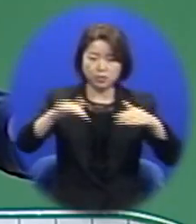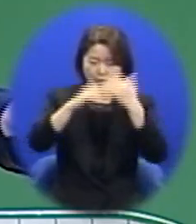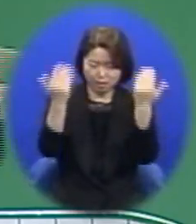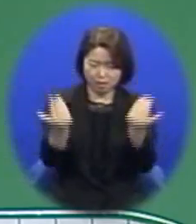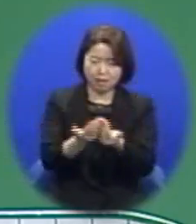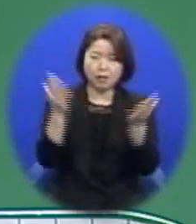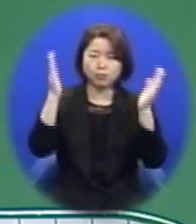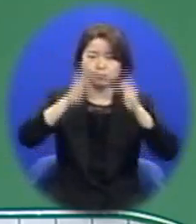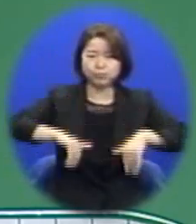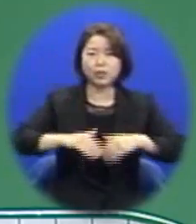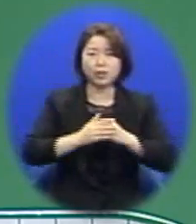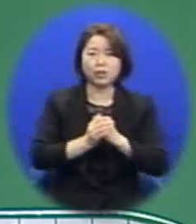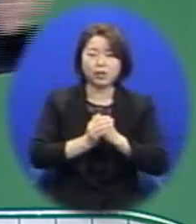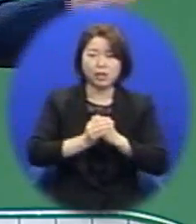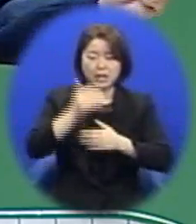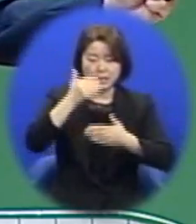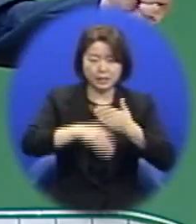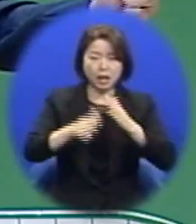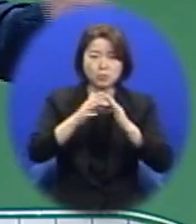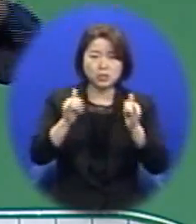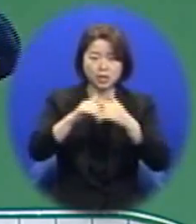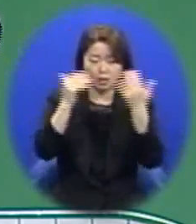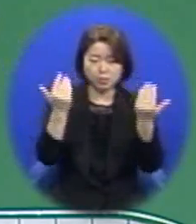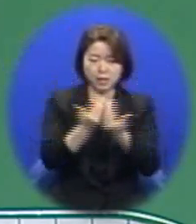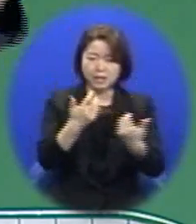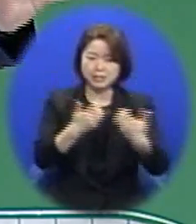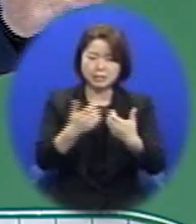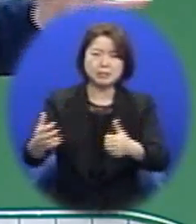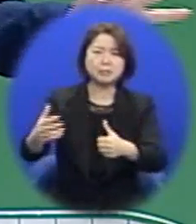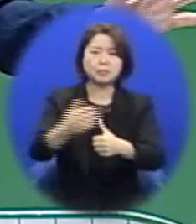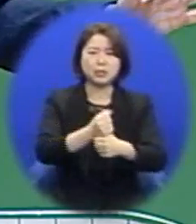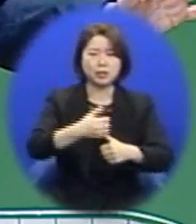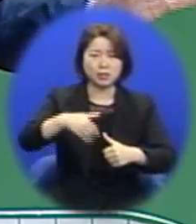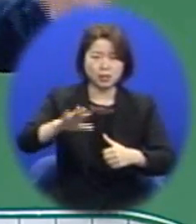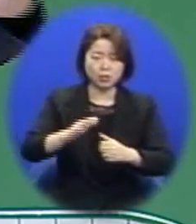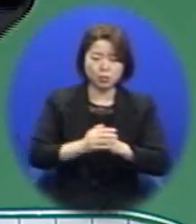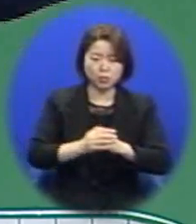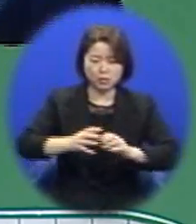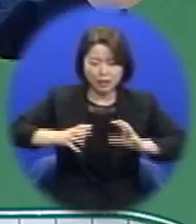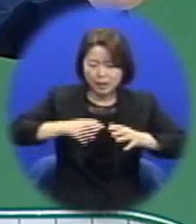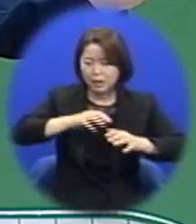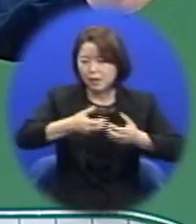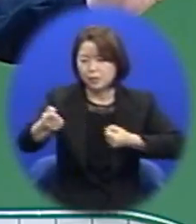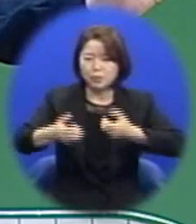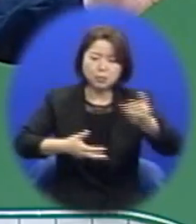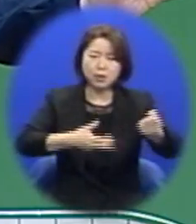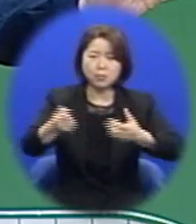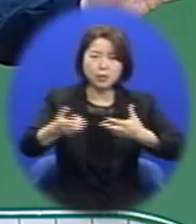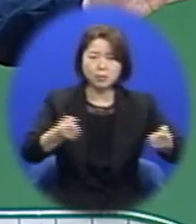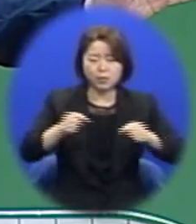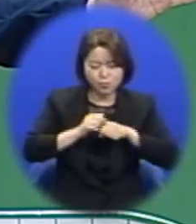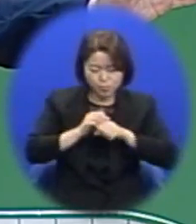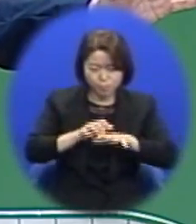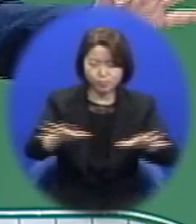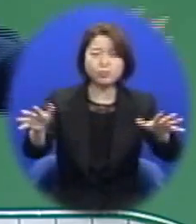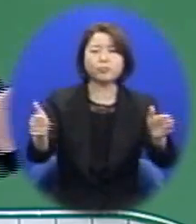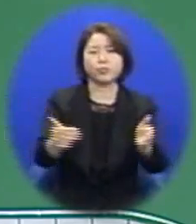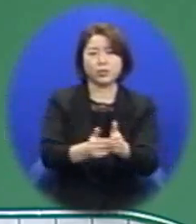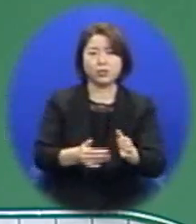무너졌고, 남은 사람 다 포로로 끌려가서 세계 각국이 흩어져 찢어, 갈기갈기 찢어 흩어져